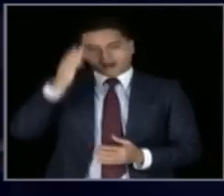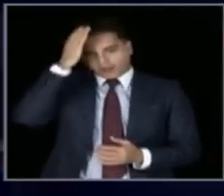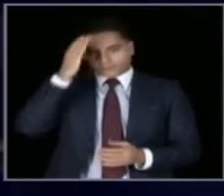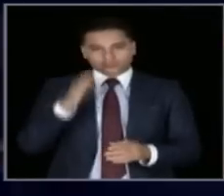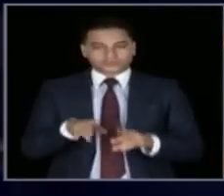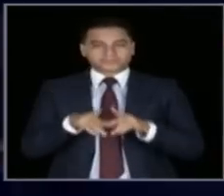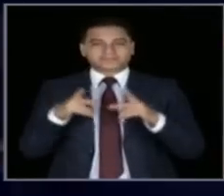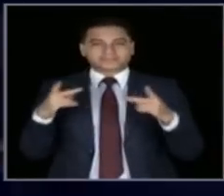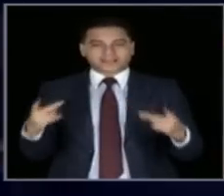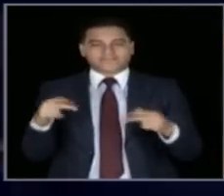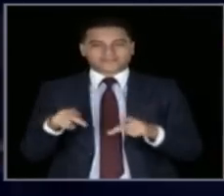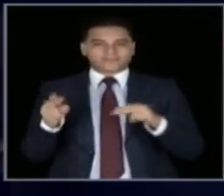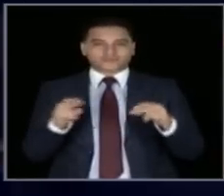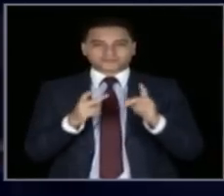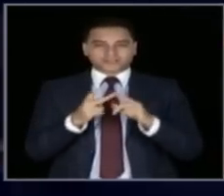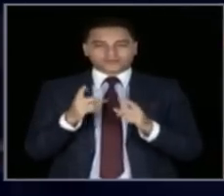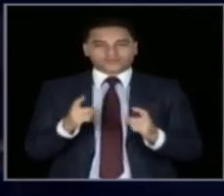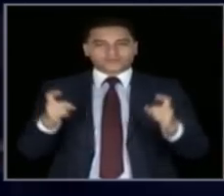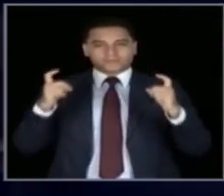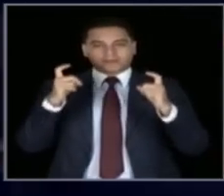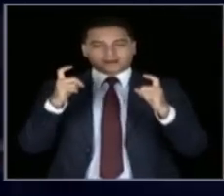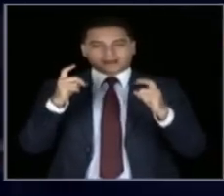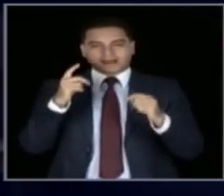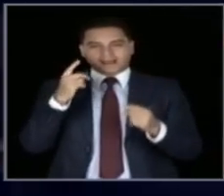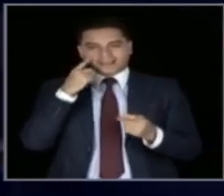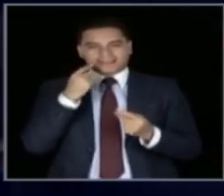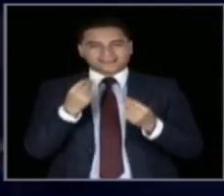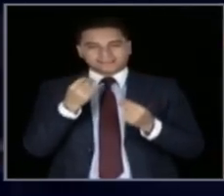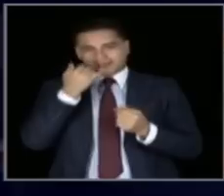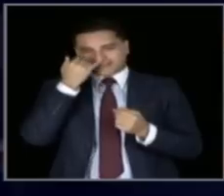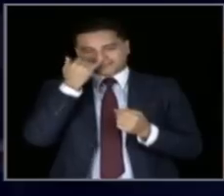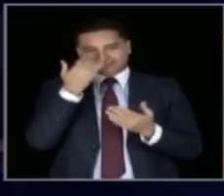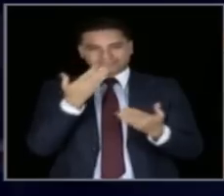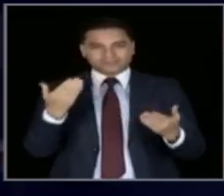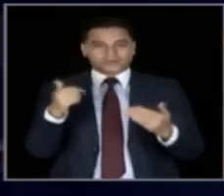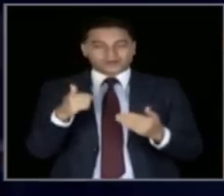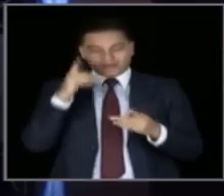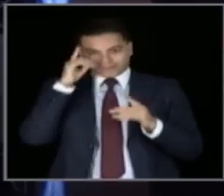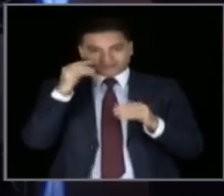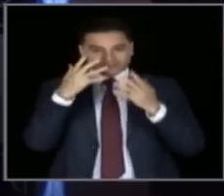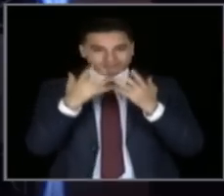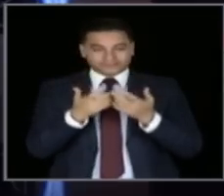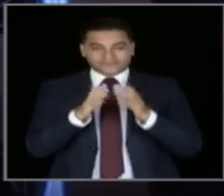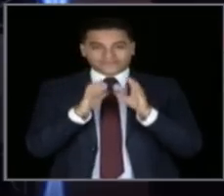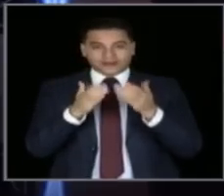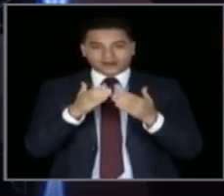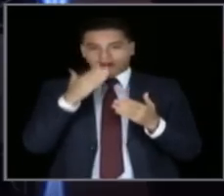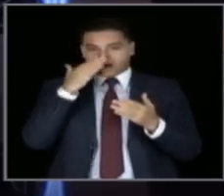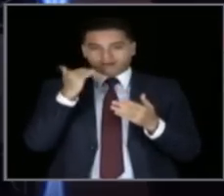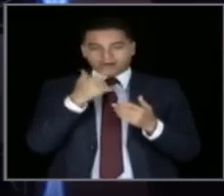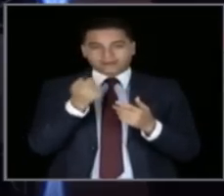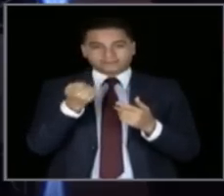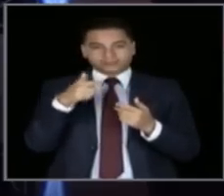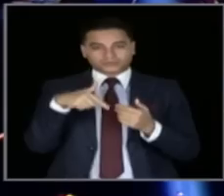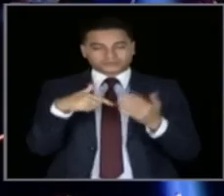العباقرة قادرون باختلاف الموسم الثاني، مباراة دمها خفيف جدا، وهفكركم بالنتيجة: العراب